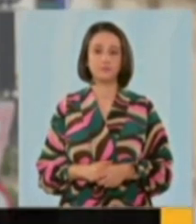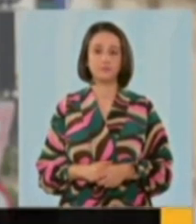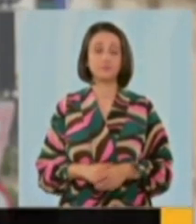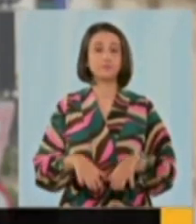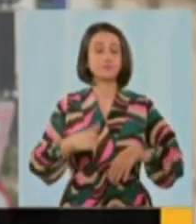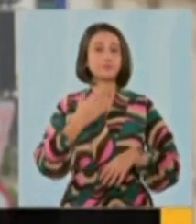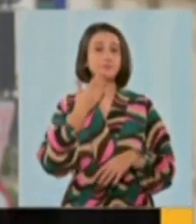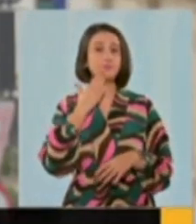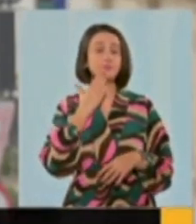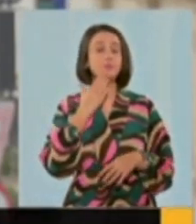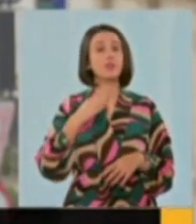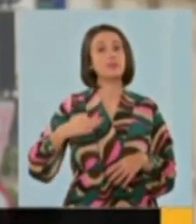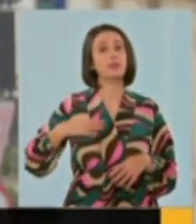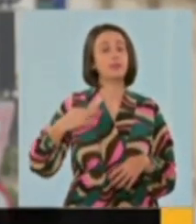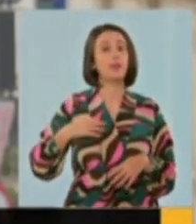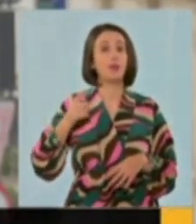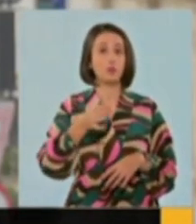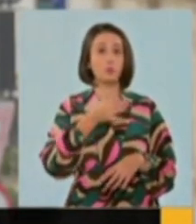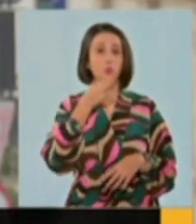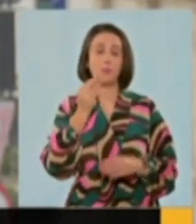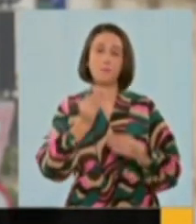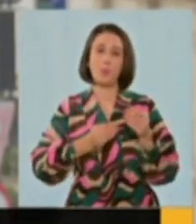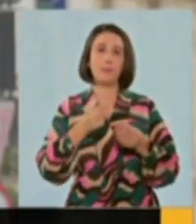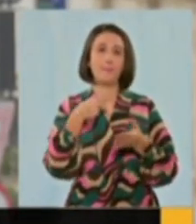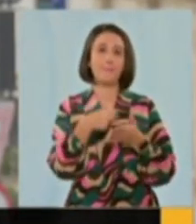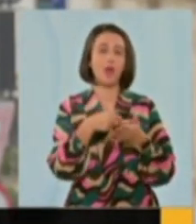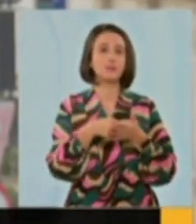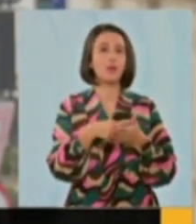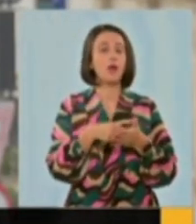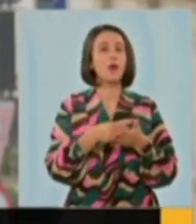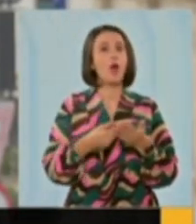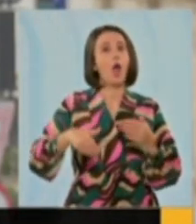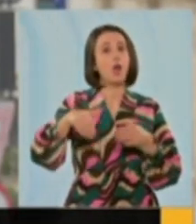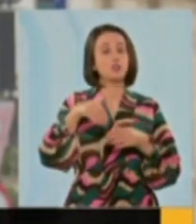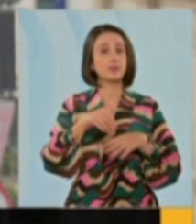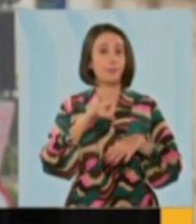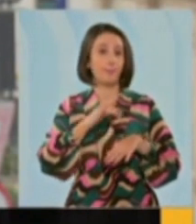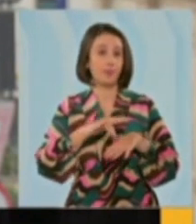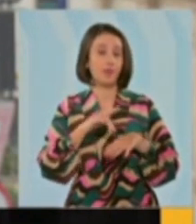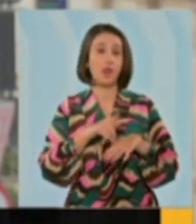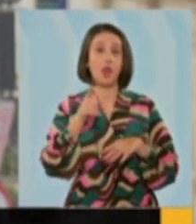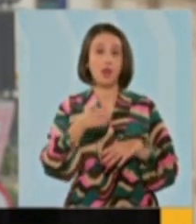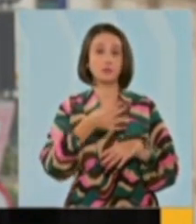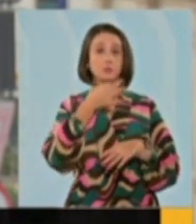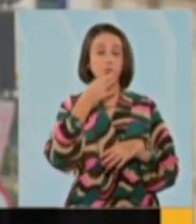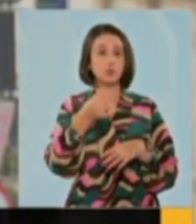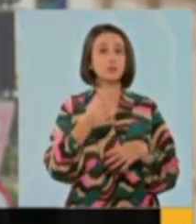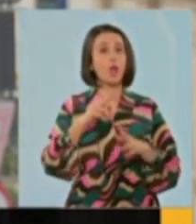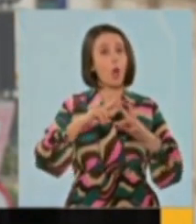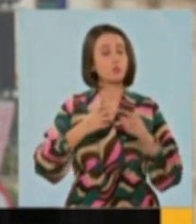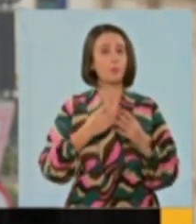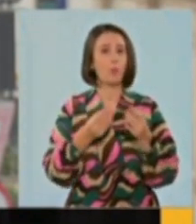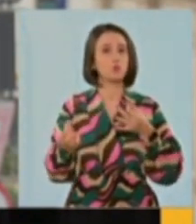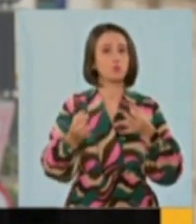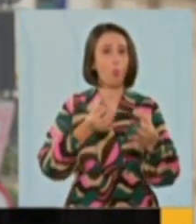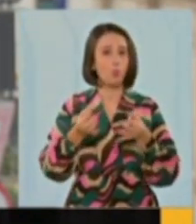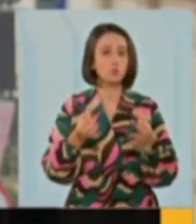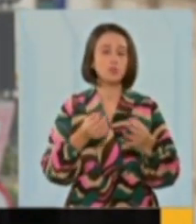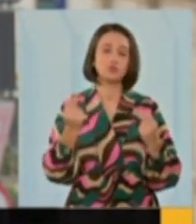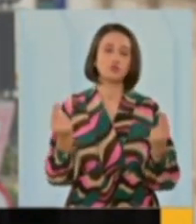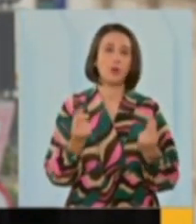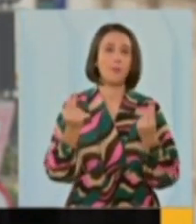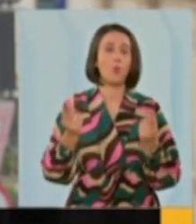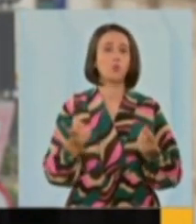Ministrul interimar al Sănătății spune că sunt probleme cu plata salariilor personalului medical. Cecheotilo precizează că se caută mai multe soluții, dar cea